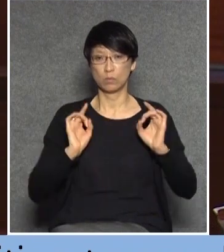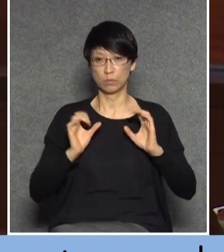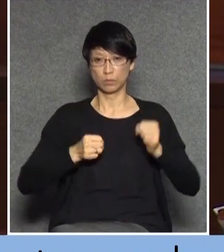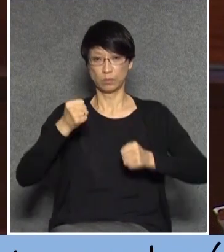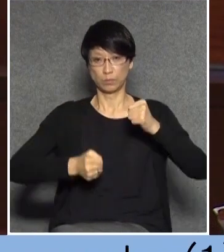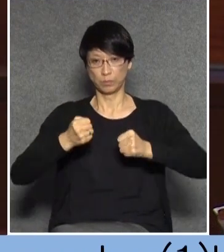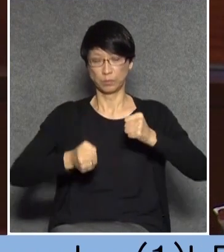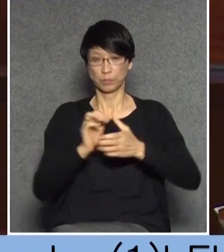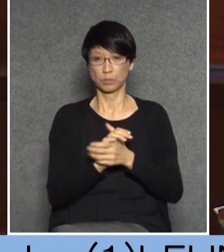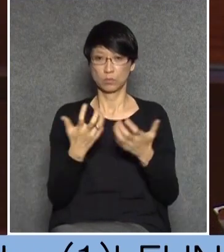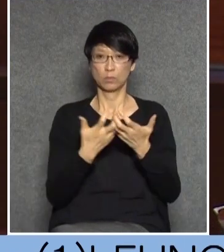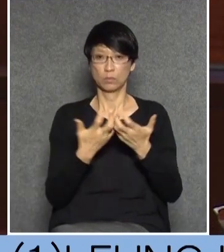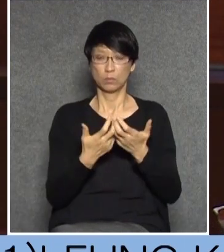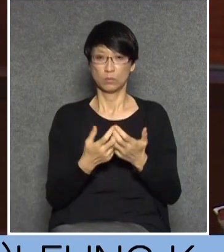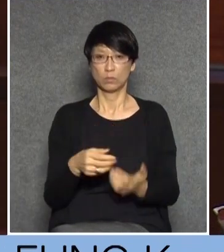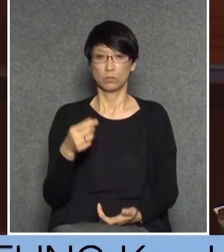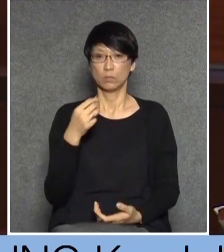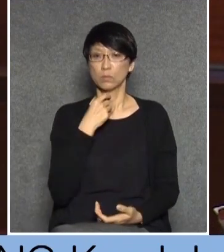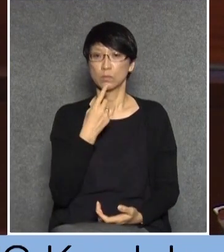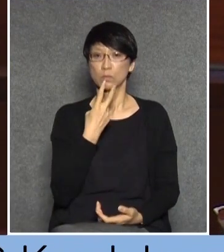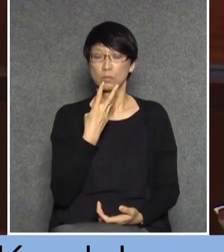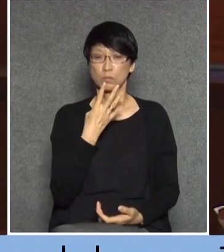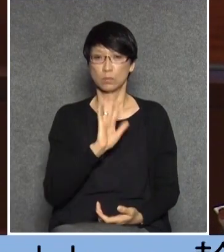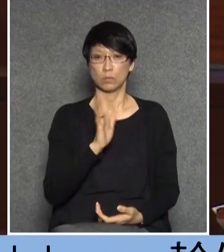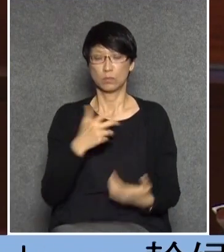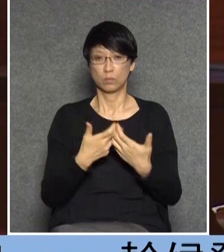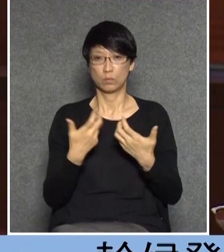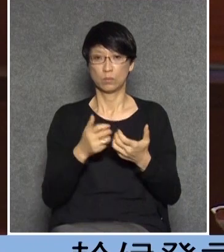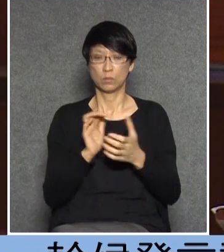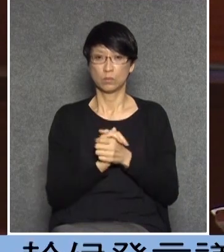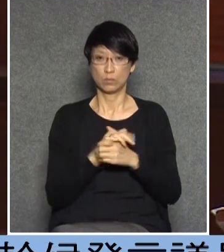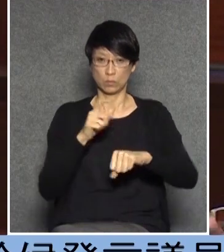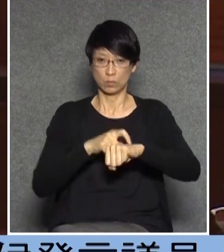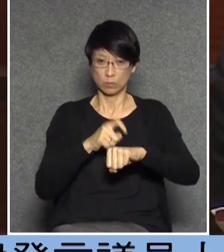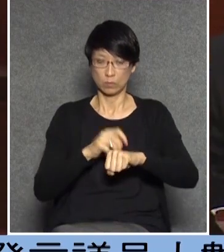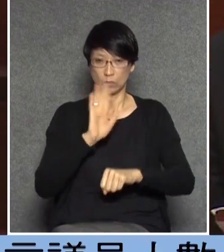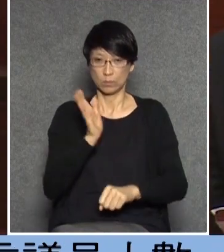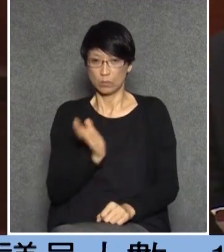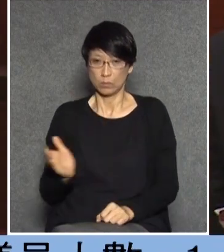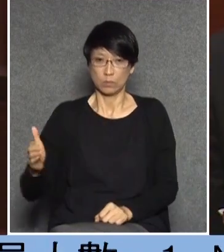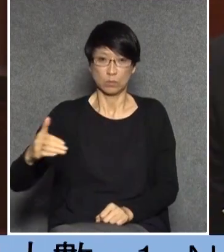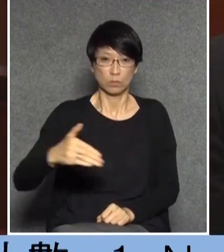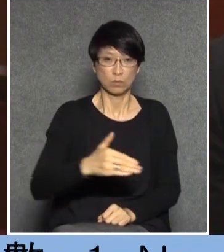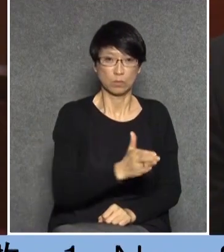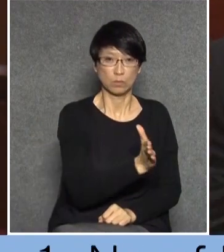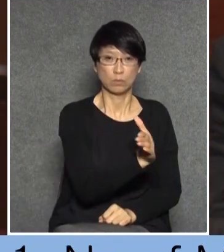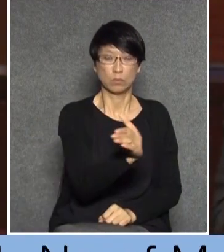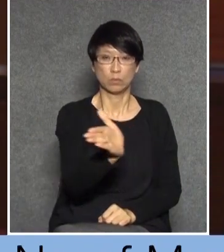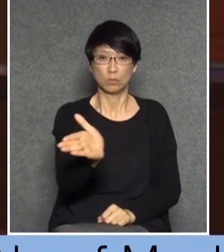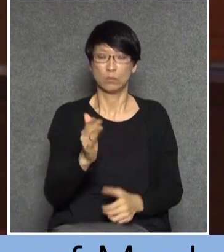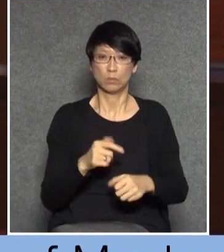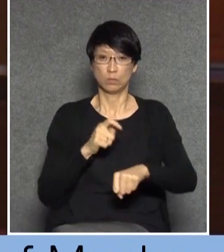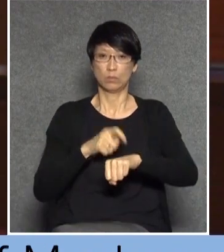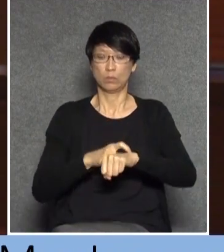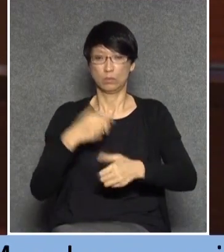本就唔會計較幾蚊嘅隧道費，佢哋重視嘅始終就係時間，唔想兜個圈使用東隧。紅加東減